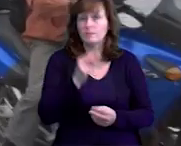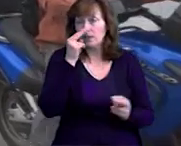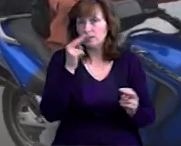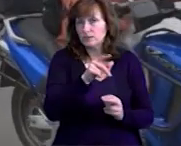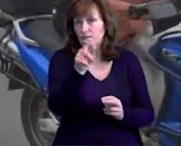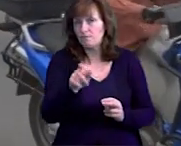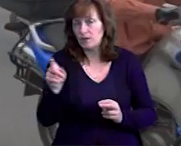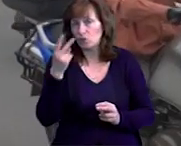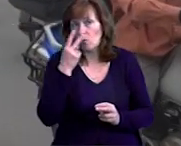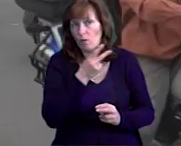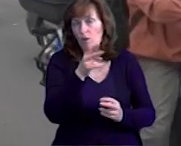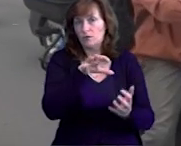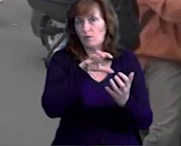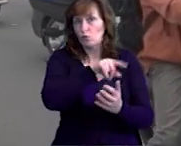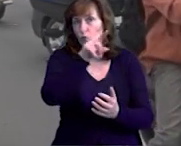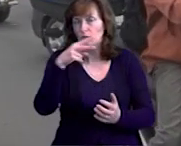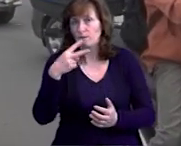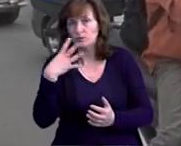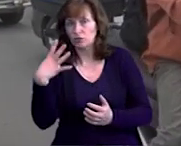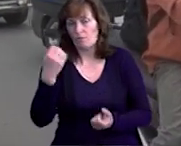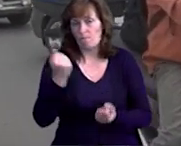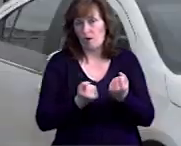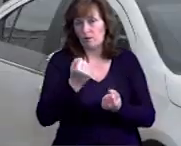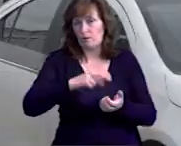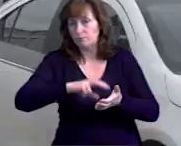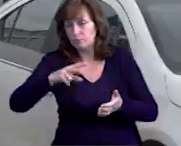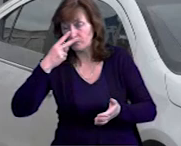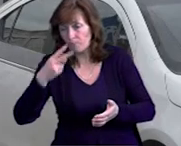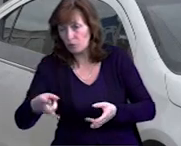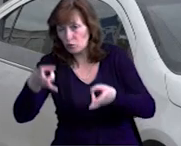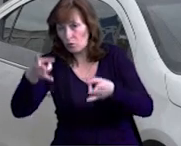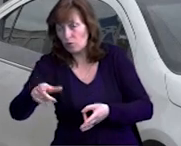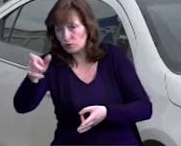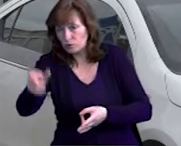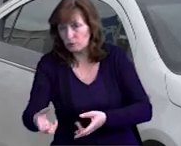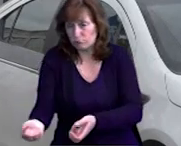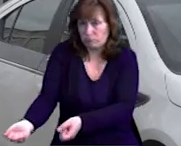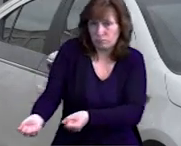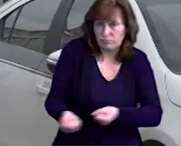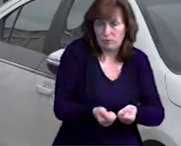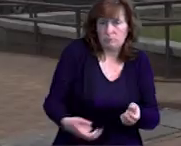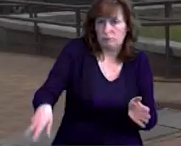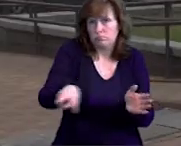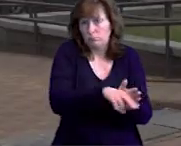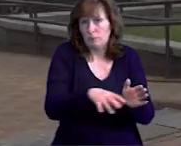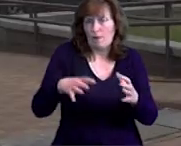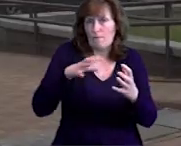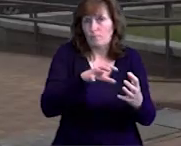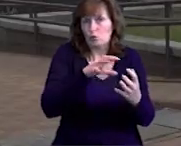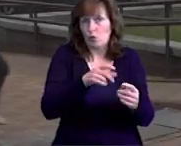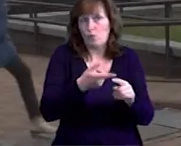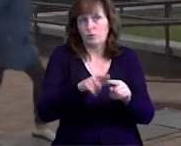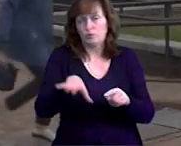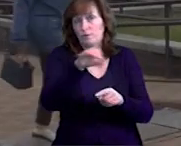Свідки побачили, як з автобусу номер 24 вийшов водій, підійшов до травмованого чоловіка і потягнув його в салон. Пасажири з